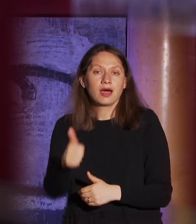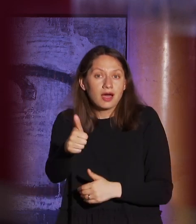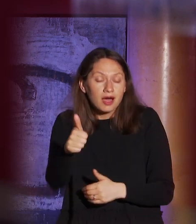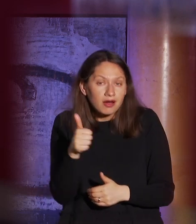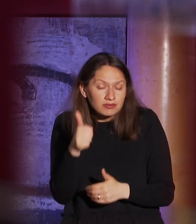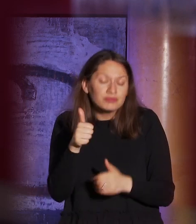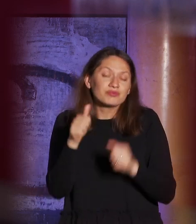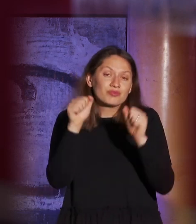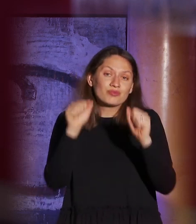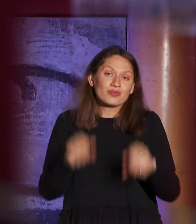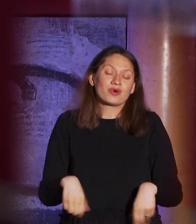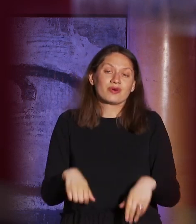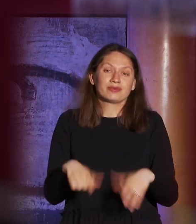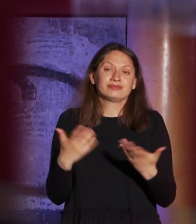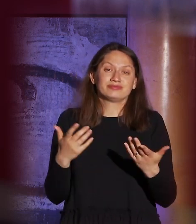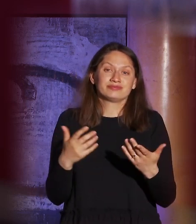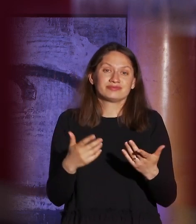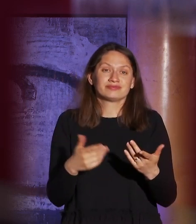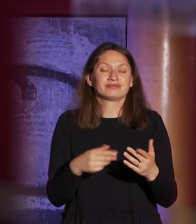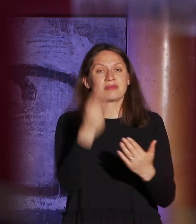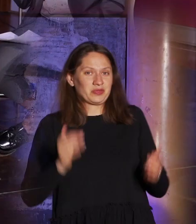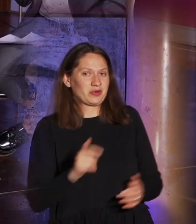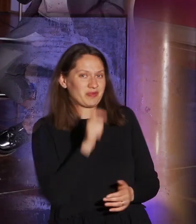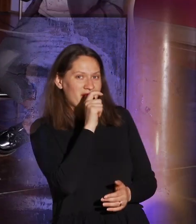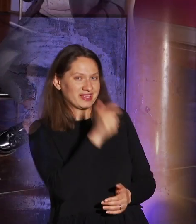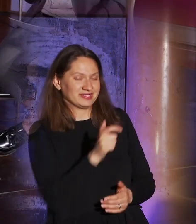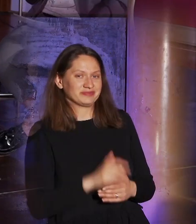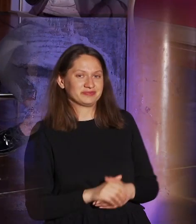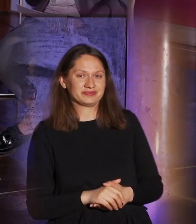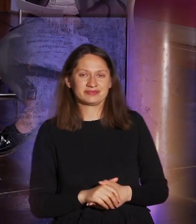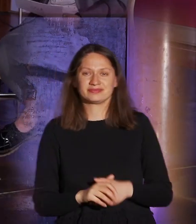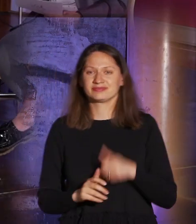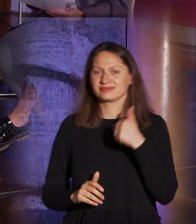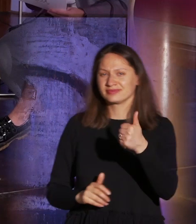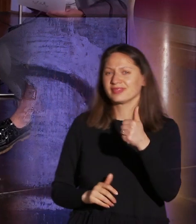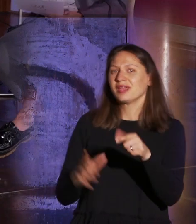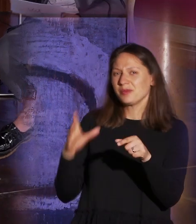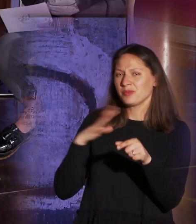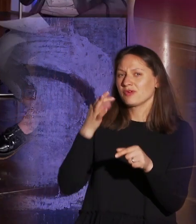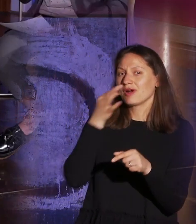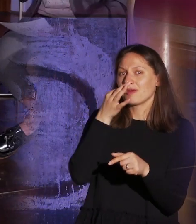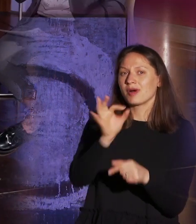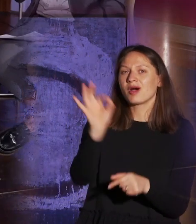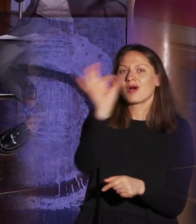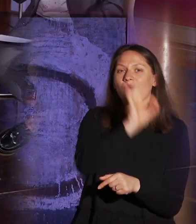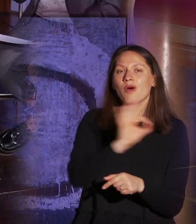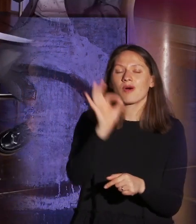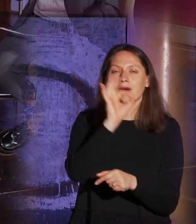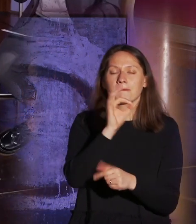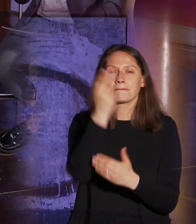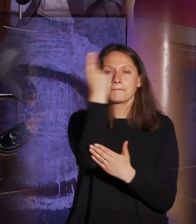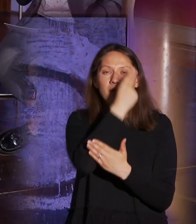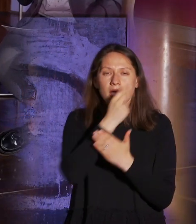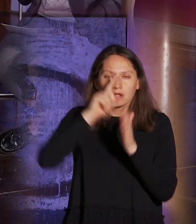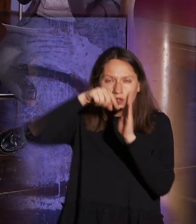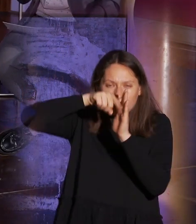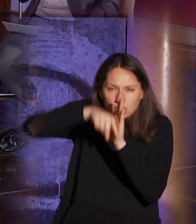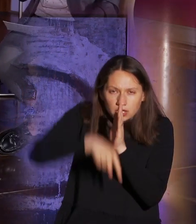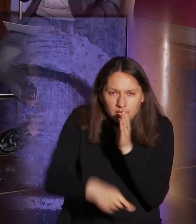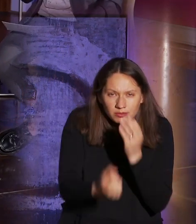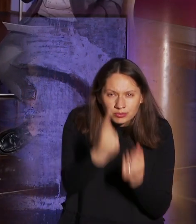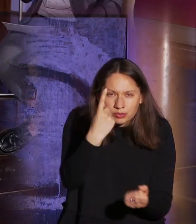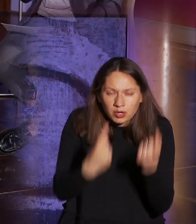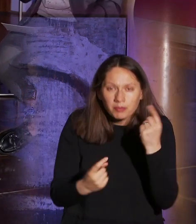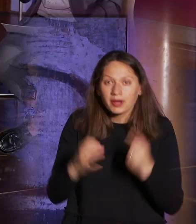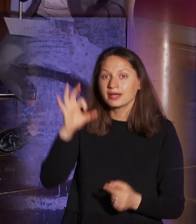kad būtų galima vartoti tą meną. Tai Lina, dabar, kadangi jau užsiminė apie tą meno gylį ir jo patyrimą, tai Svetlana,